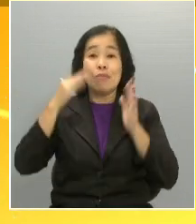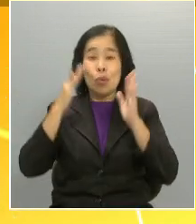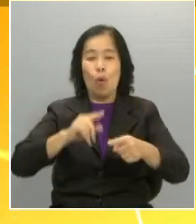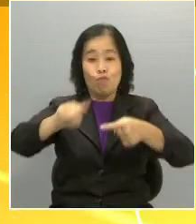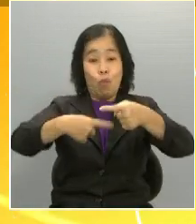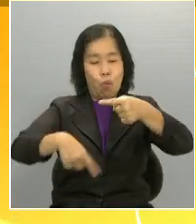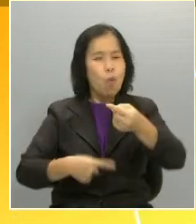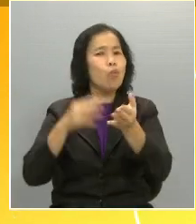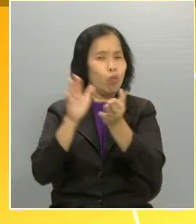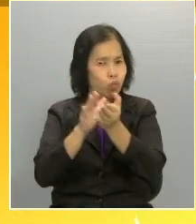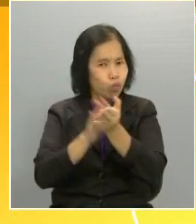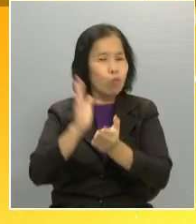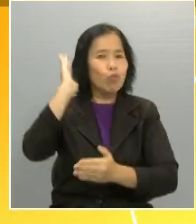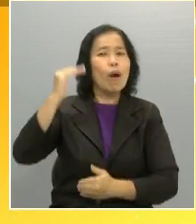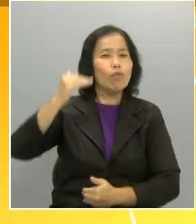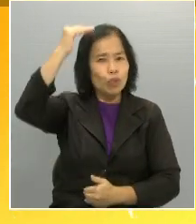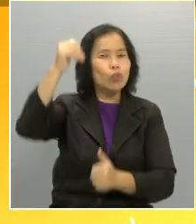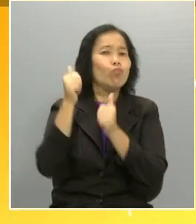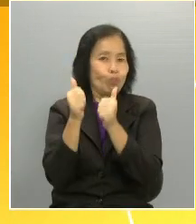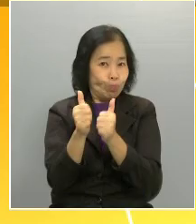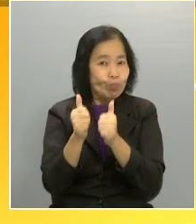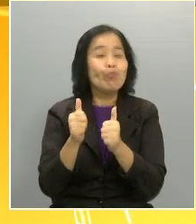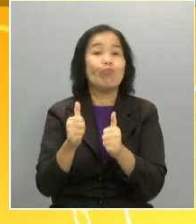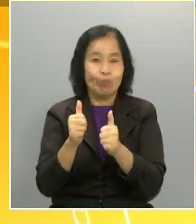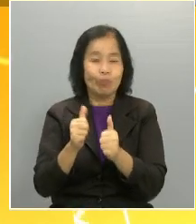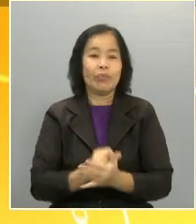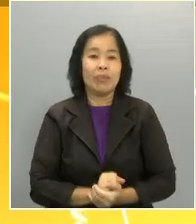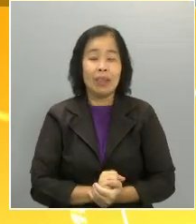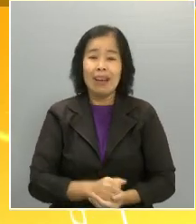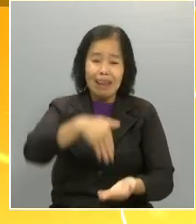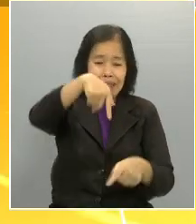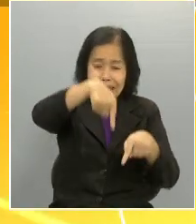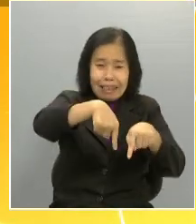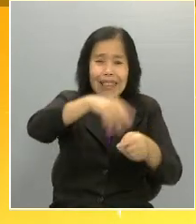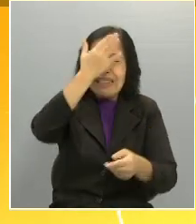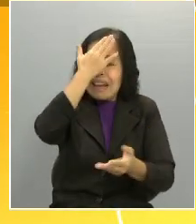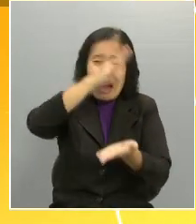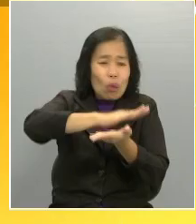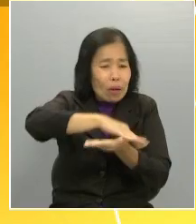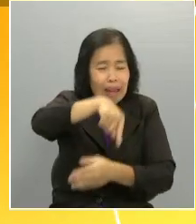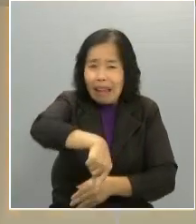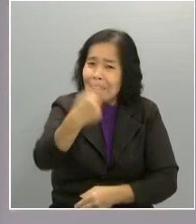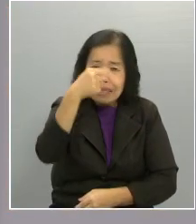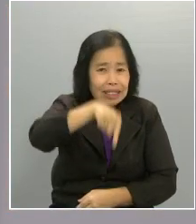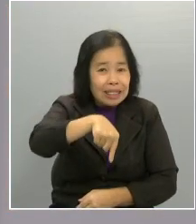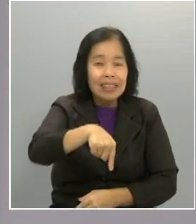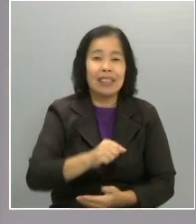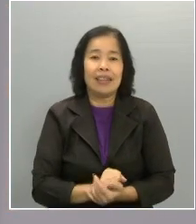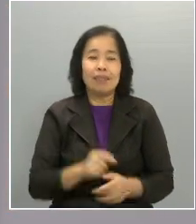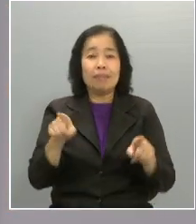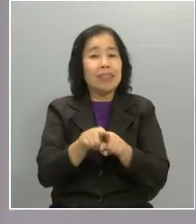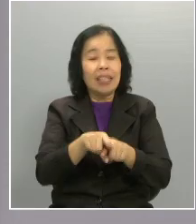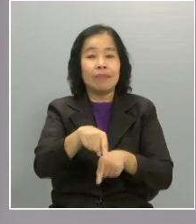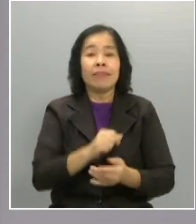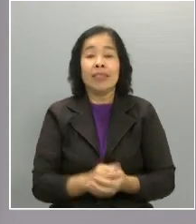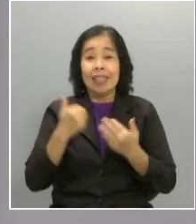ลยนะคะนี่คือฮีโร่ชุดนักเรียนอีกคนหนึ่ง นี่คือจุดเดียวกันนะครับ ใช่ค่ะ โรงเรียนปรากฏว่าคุณผู้ชมฮะที่อุดร